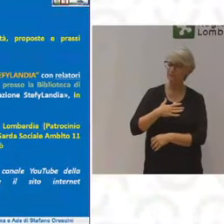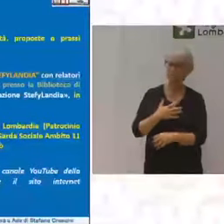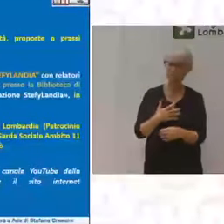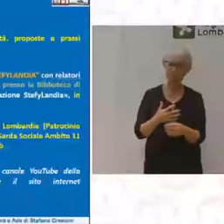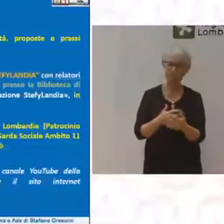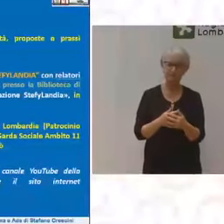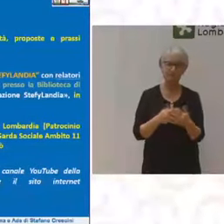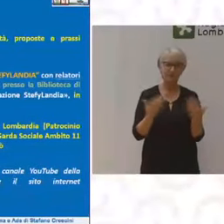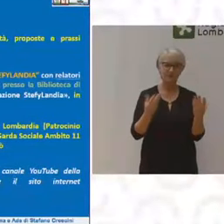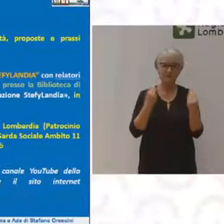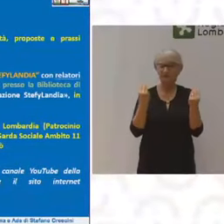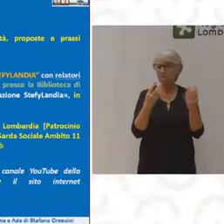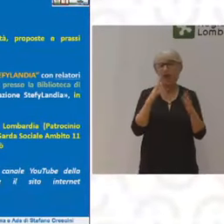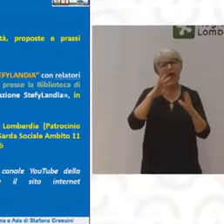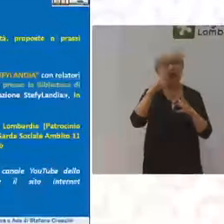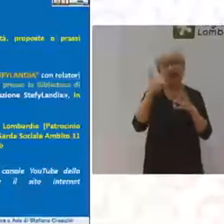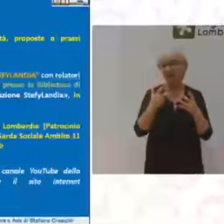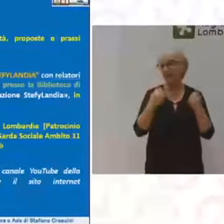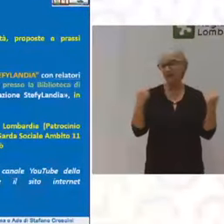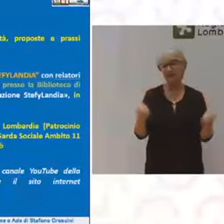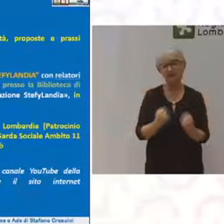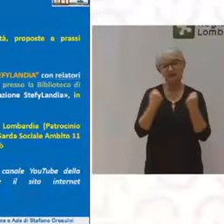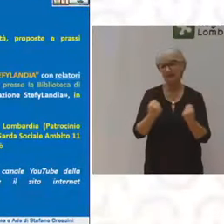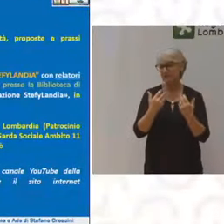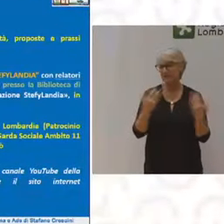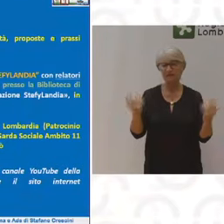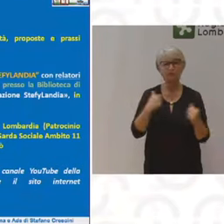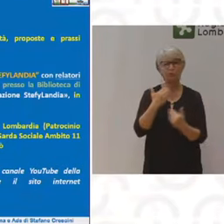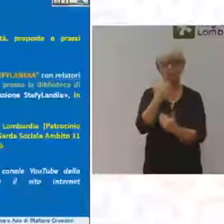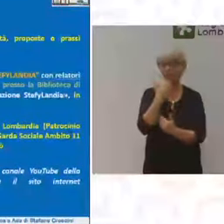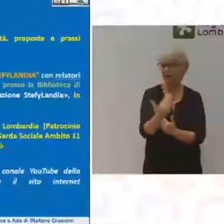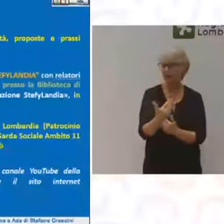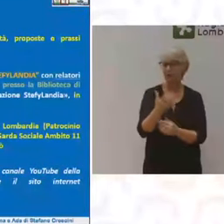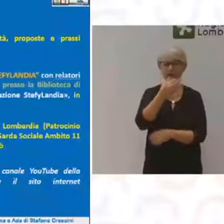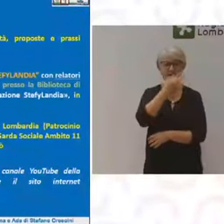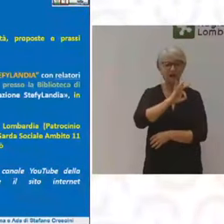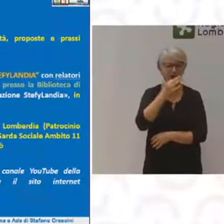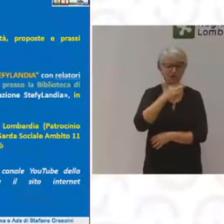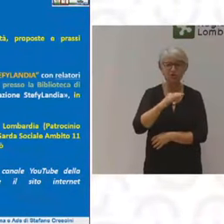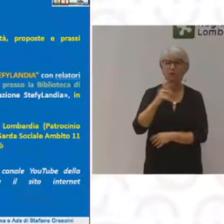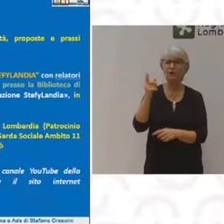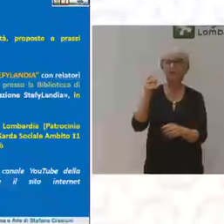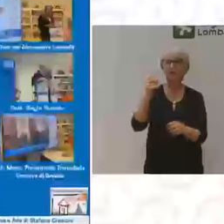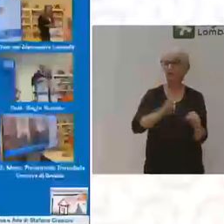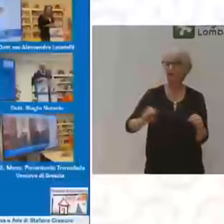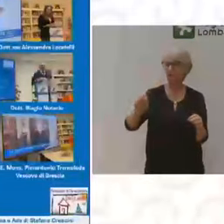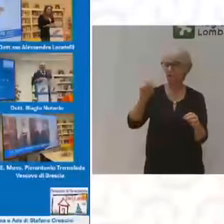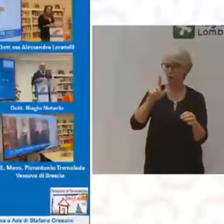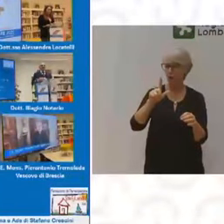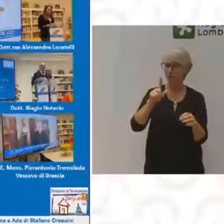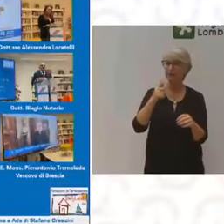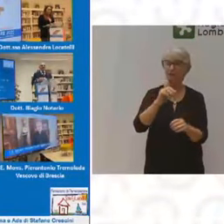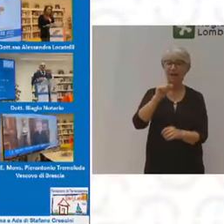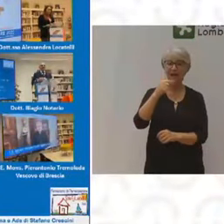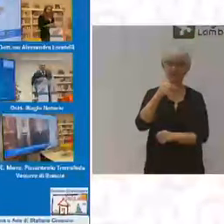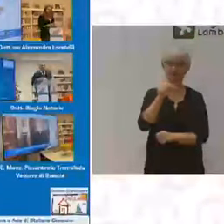Il webinar al Salò con enti pubblici istituzionali che ringrazio ancora, tra cui i relatori di Regione Lombardia e ATS Brescia.